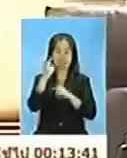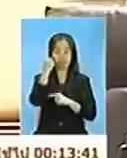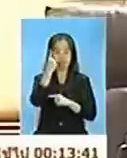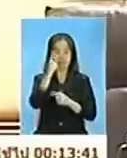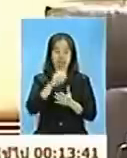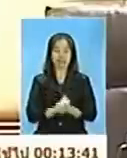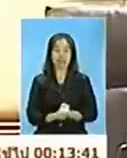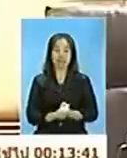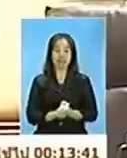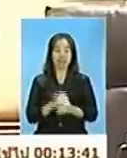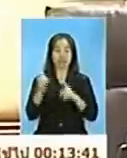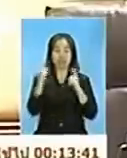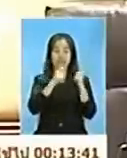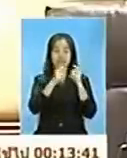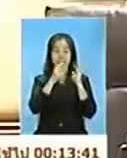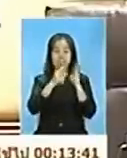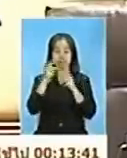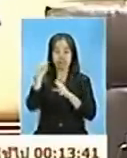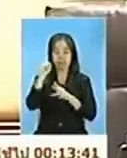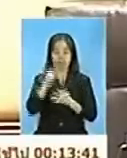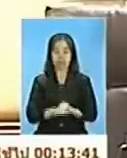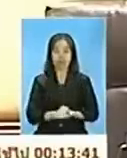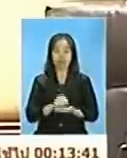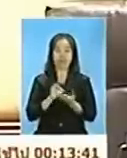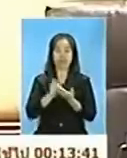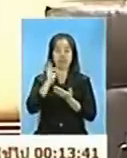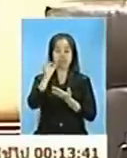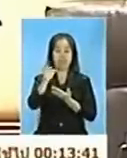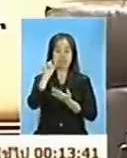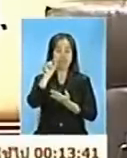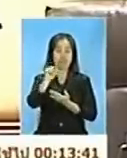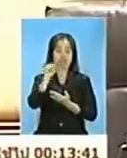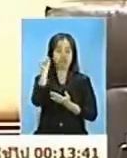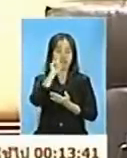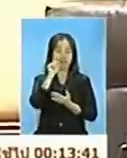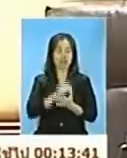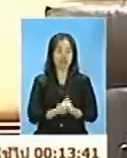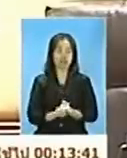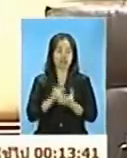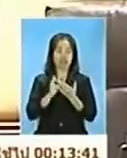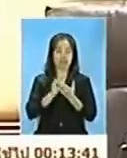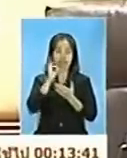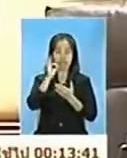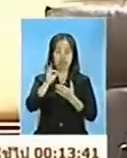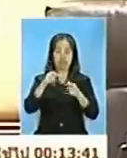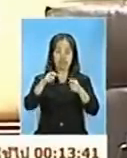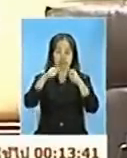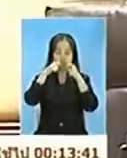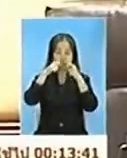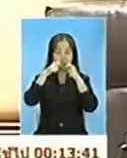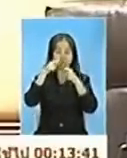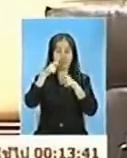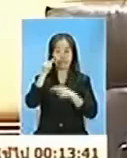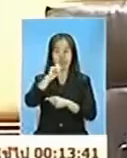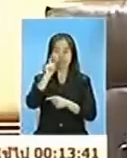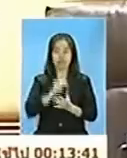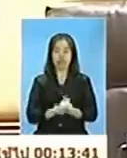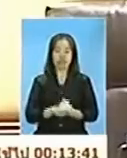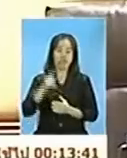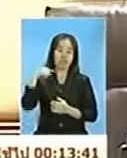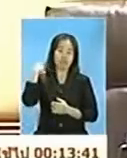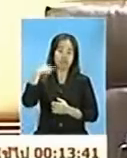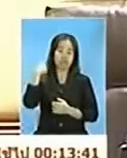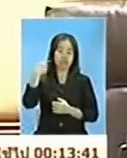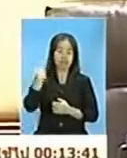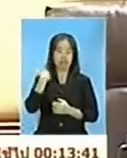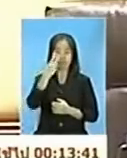ามยังไงสั่งซื้อถุงอนามัยยังไงผู้หญิงมี